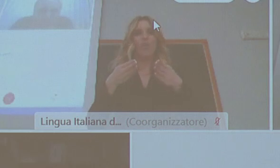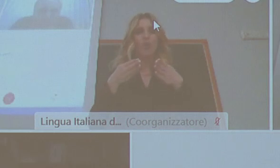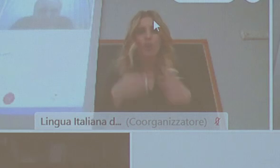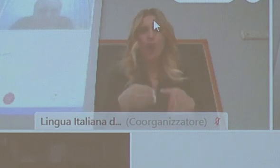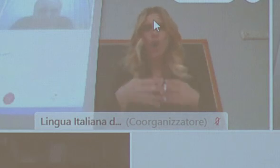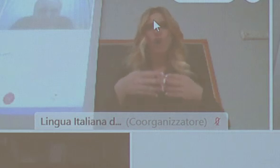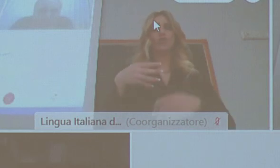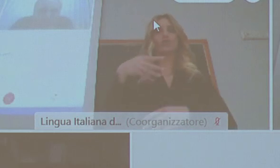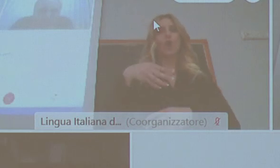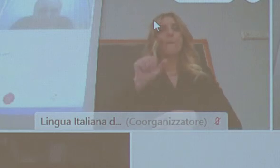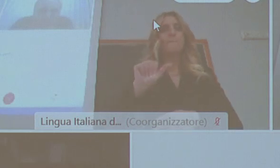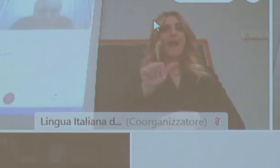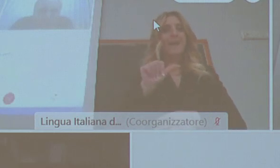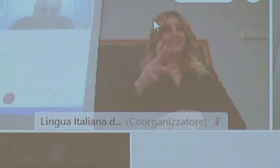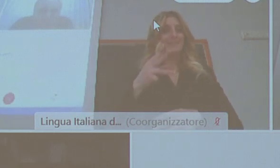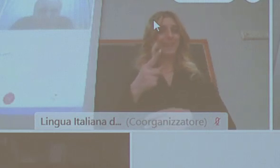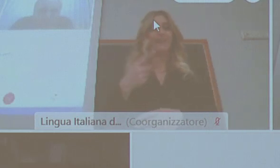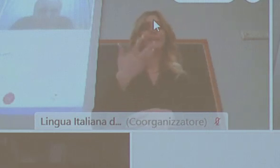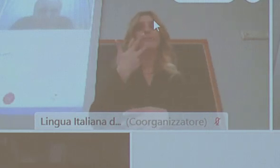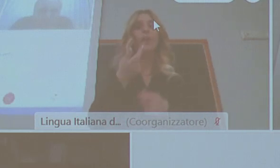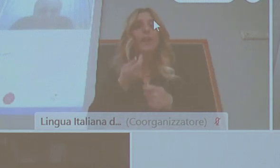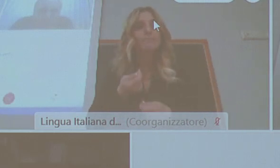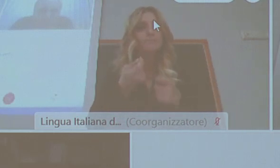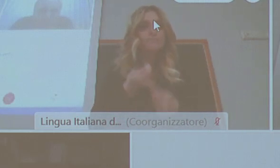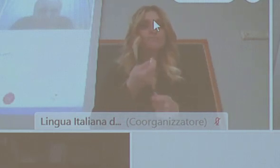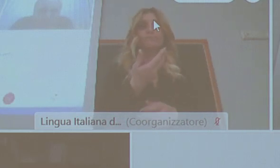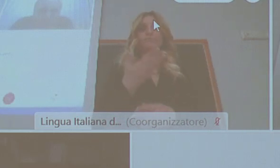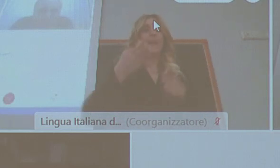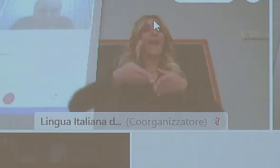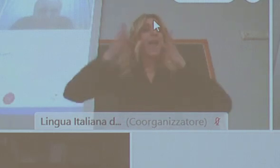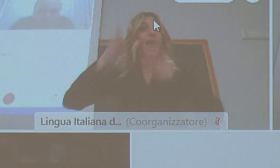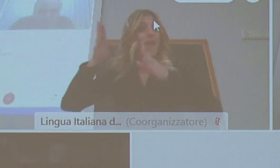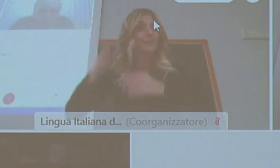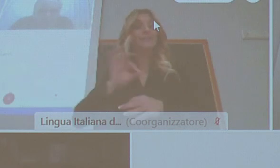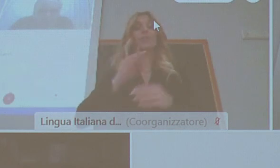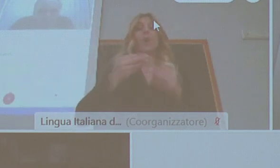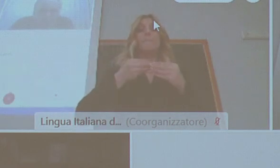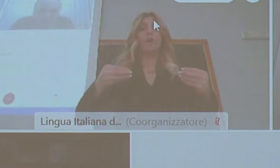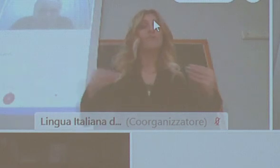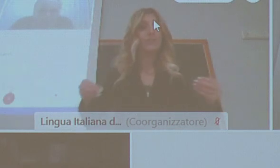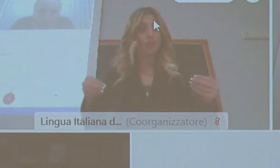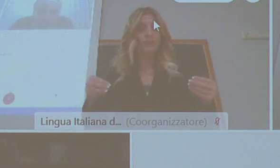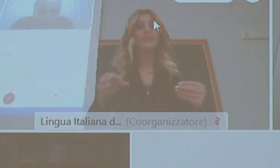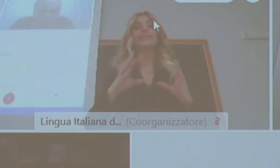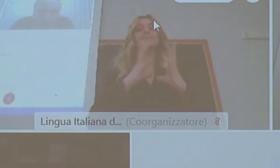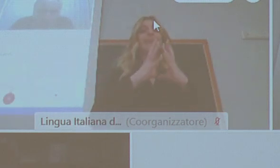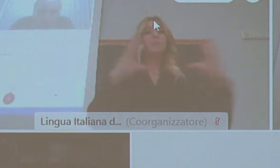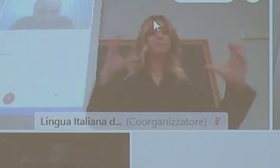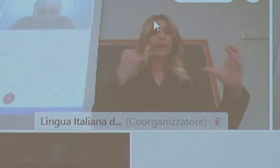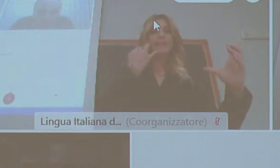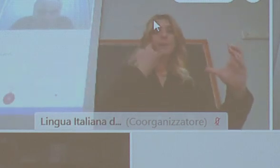master, coinvolge o enti, o professionisti, o imprese, grandi o piccole.